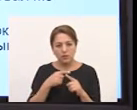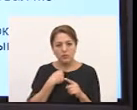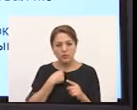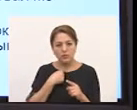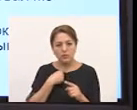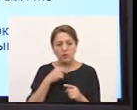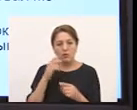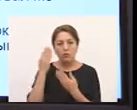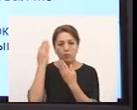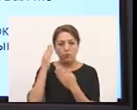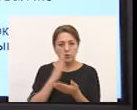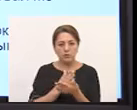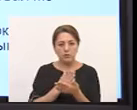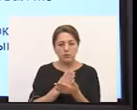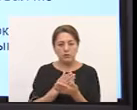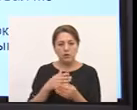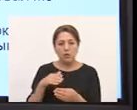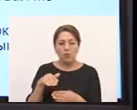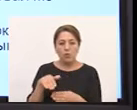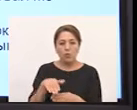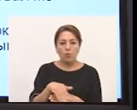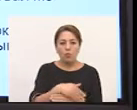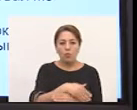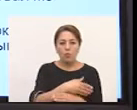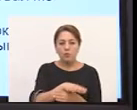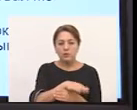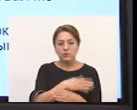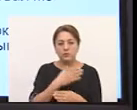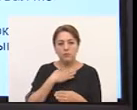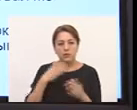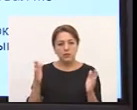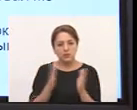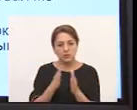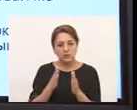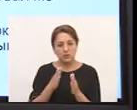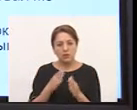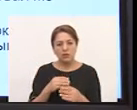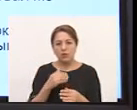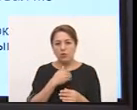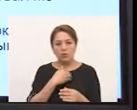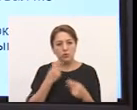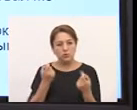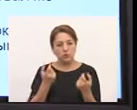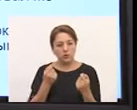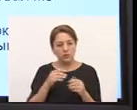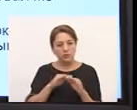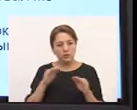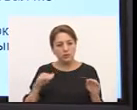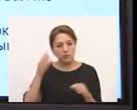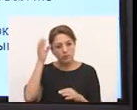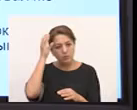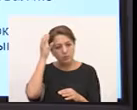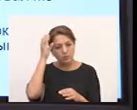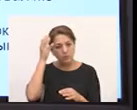весть, улица моя тесна, воли мне мало, ребята мои умничают, они